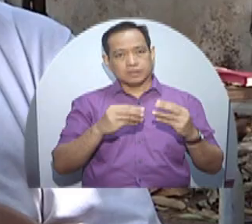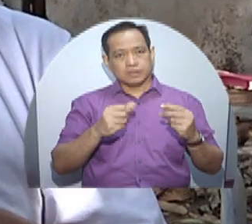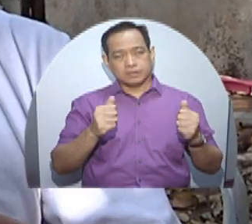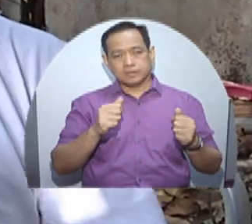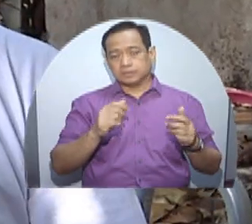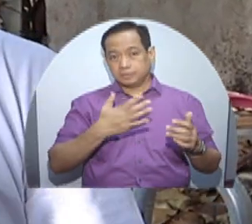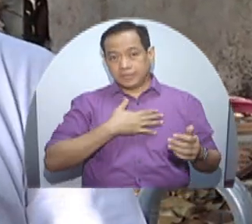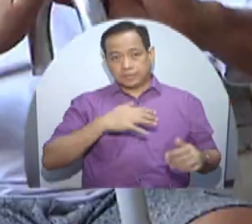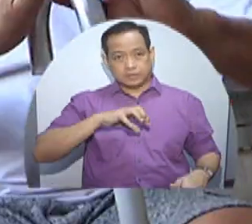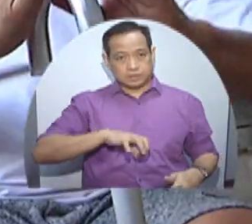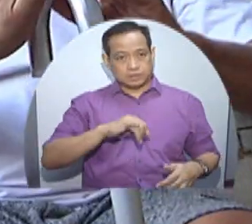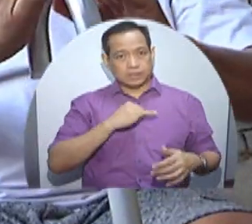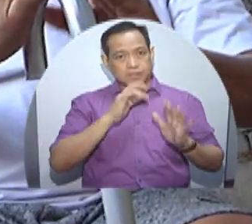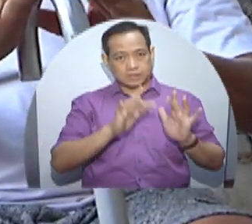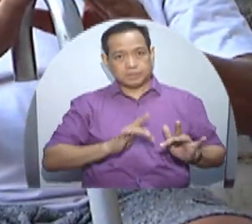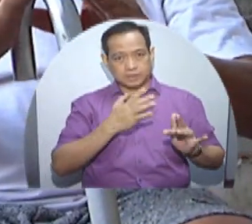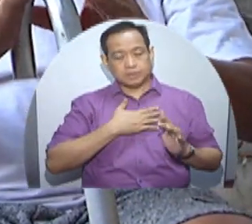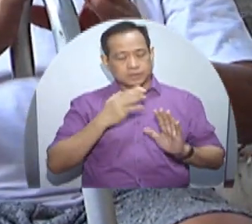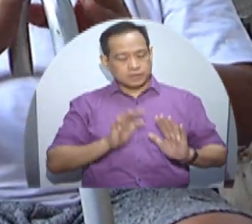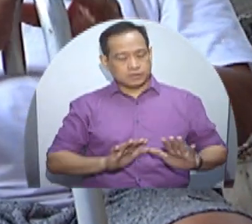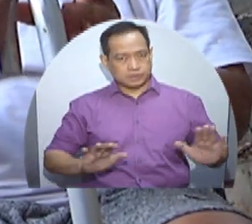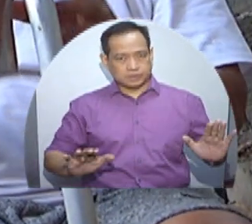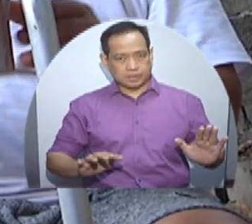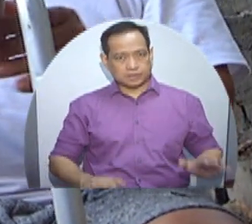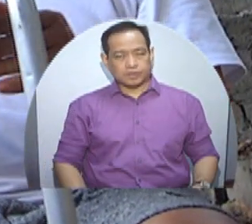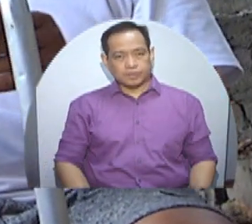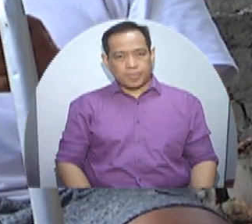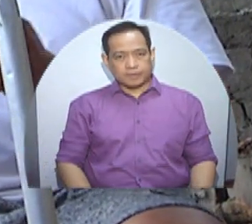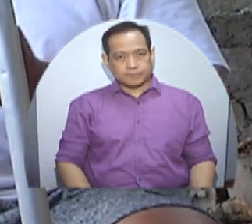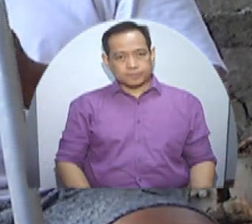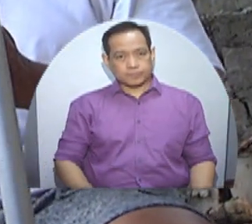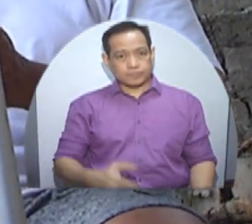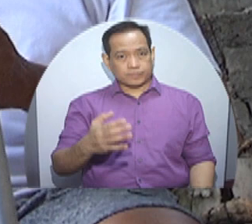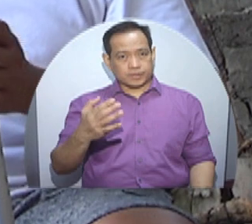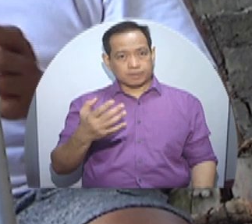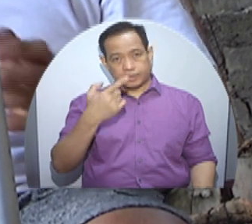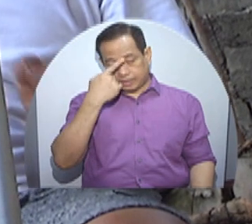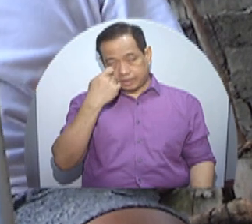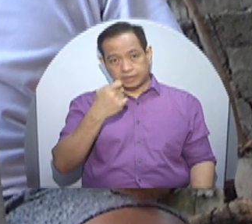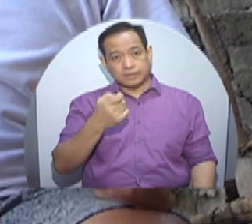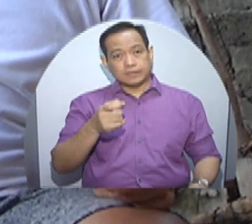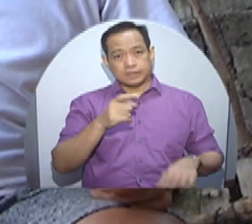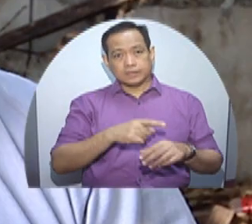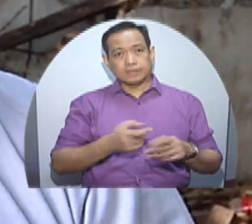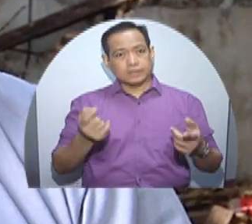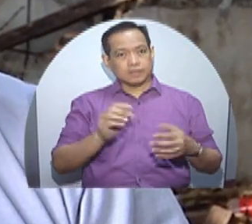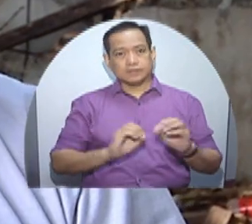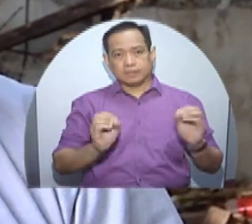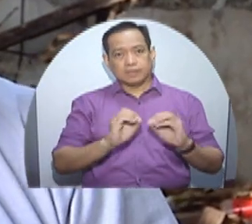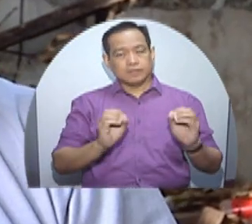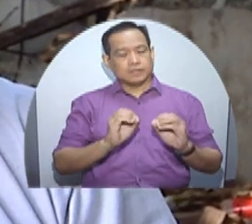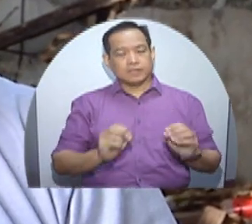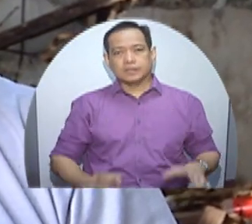hawak sa mga anak ko eh. Kasi puro babae sila. Eh, tansya ko, pag tumating ka pa noon, baka